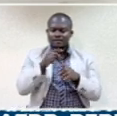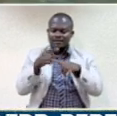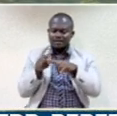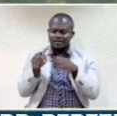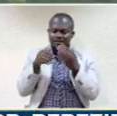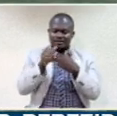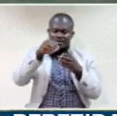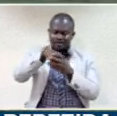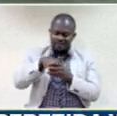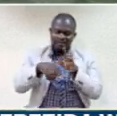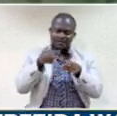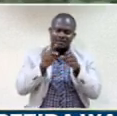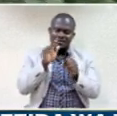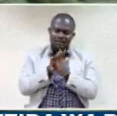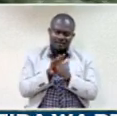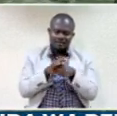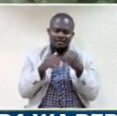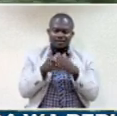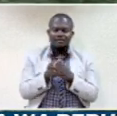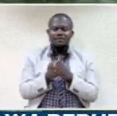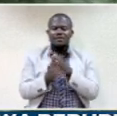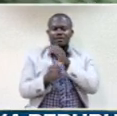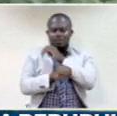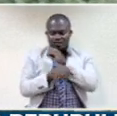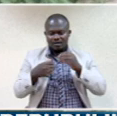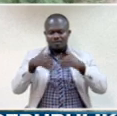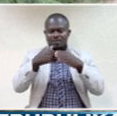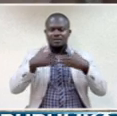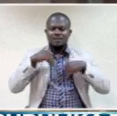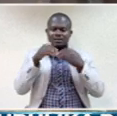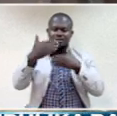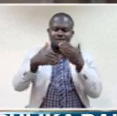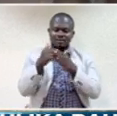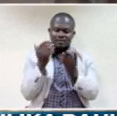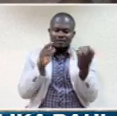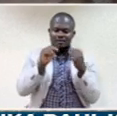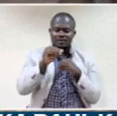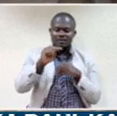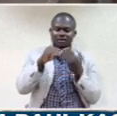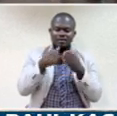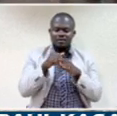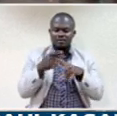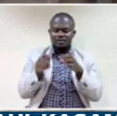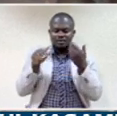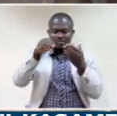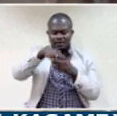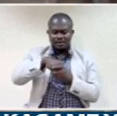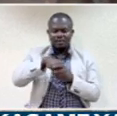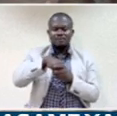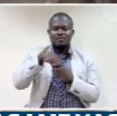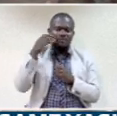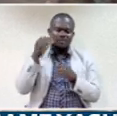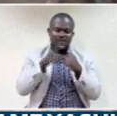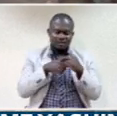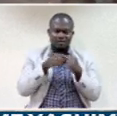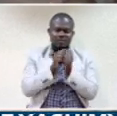bitandukanye birimo iby'iterabwoba no kuvutsa ubuzima abaturage mu bice bihani bibi na Nyungwe mu bitero byo mu bihe bitandukanye harimo ibyo muri Kamena no